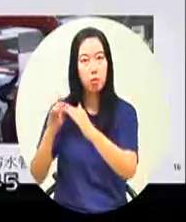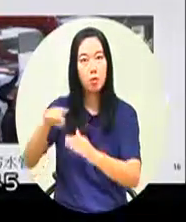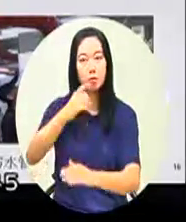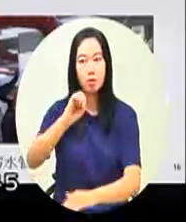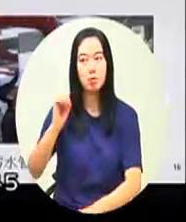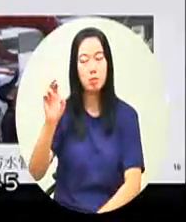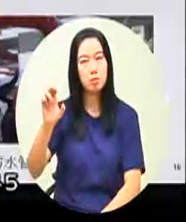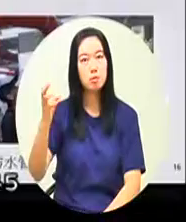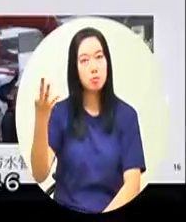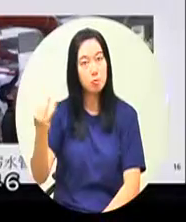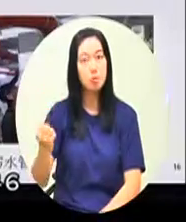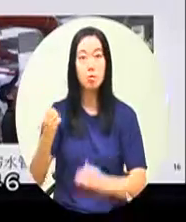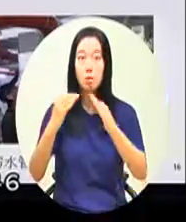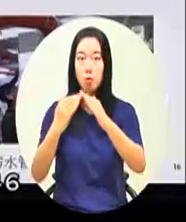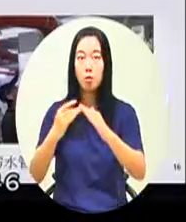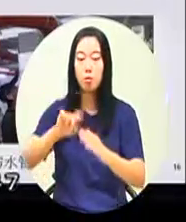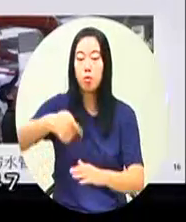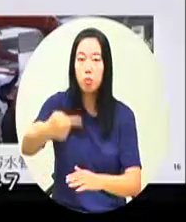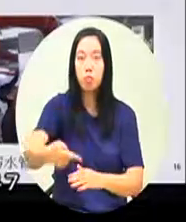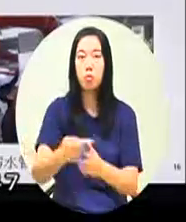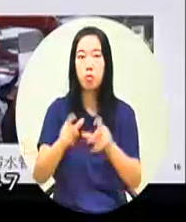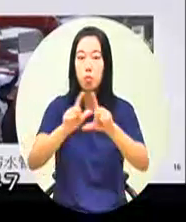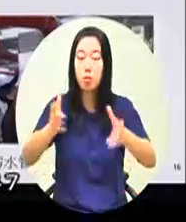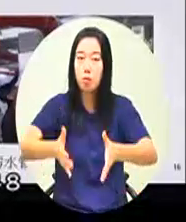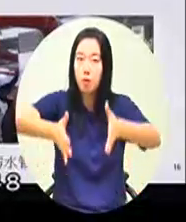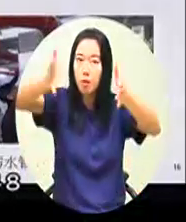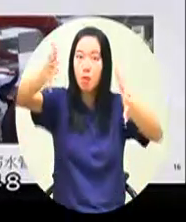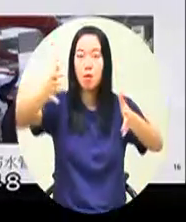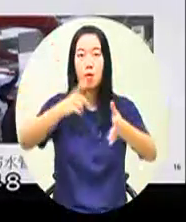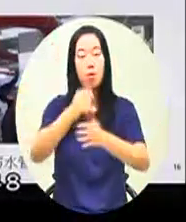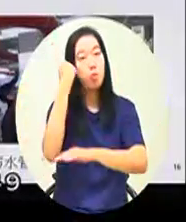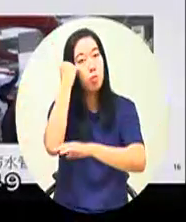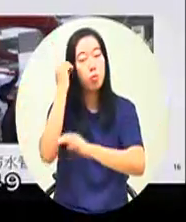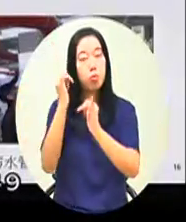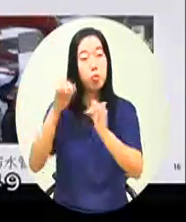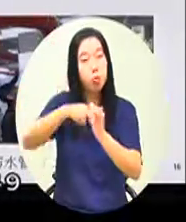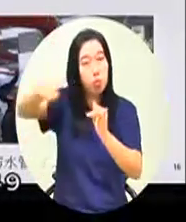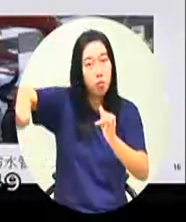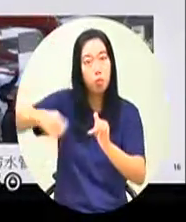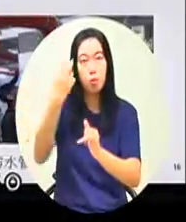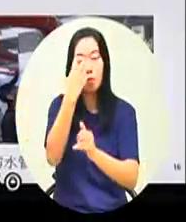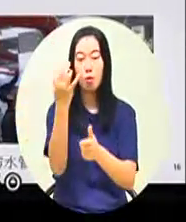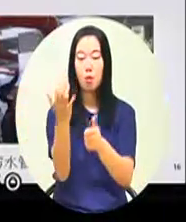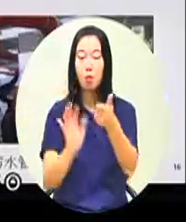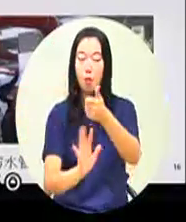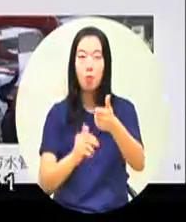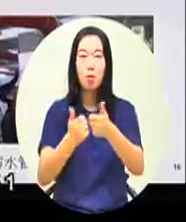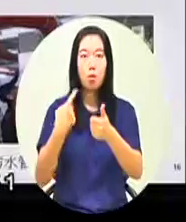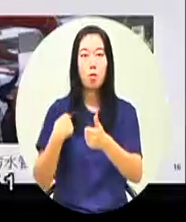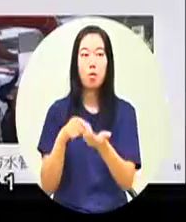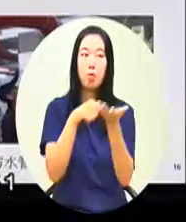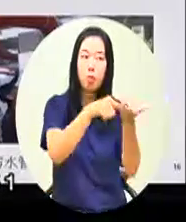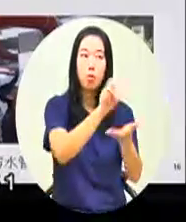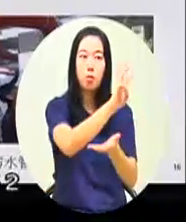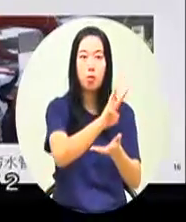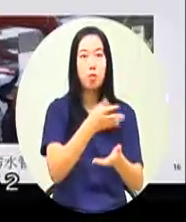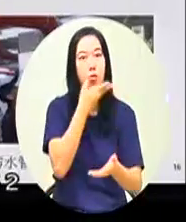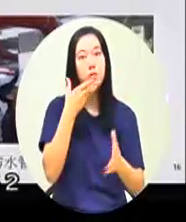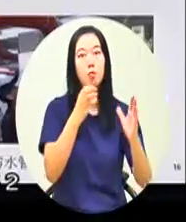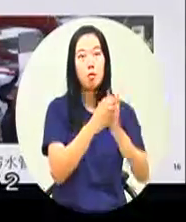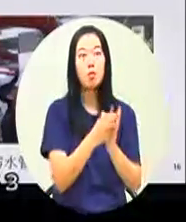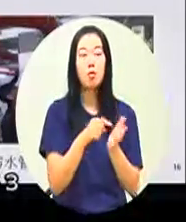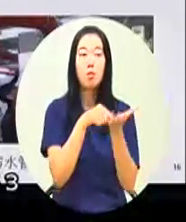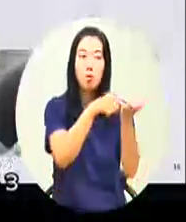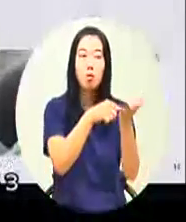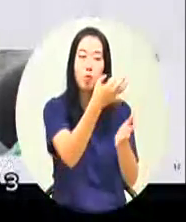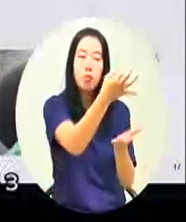查，那后续可能这些大楼那个住户经过管委会这边的同意，会跟水利局这边申请化分池废除的一个补助。